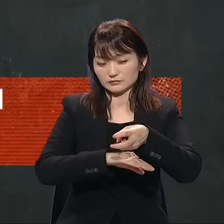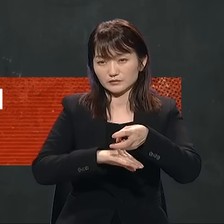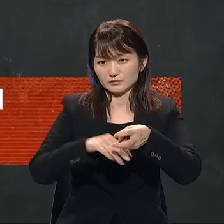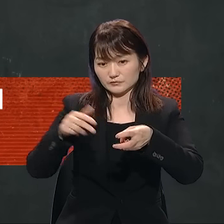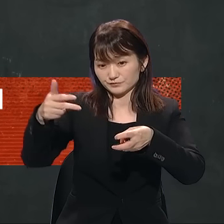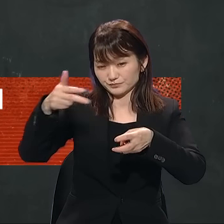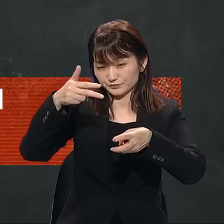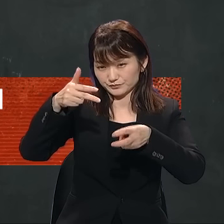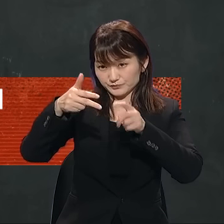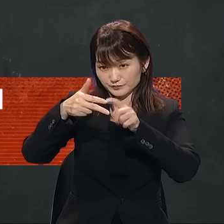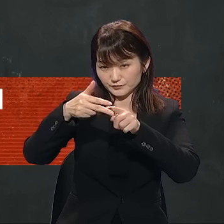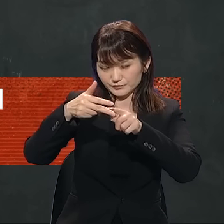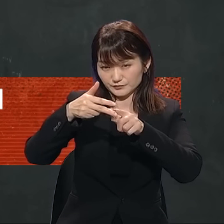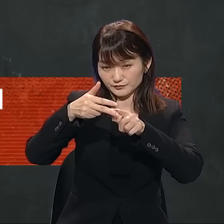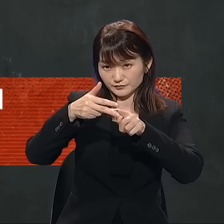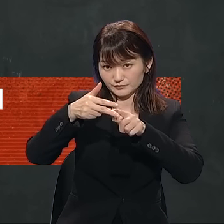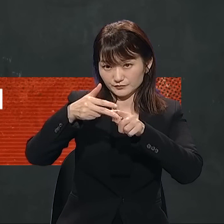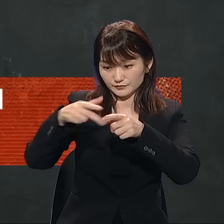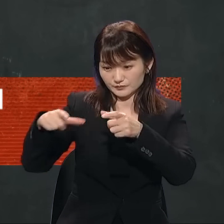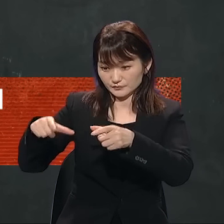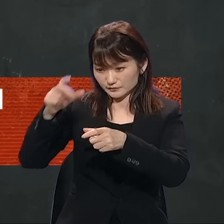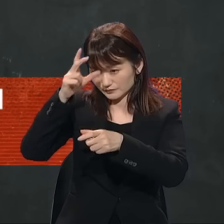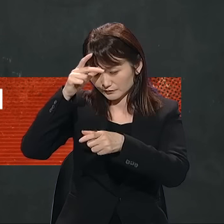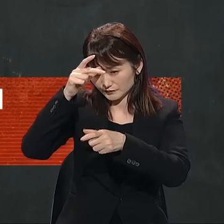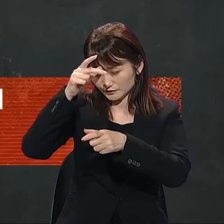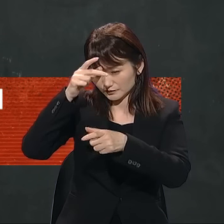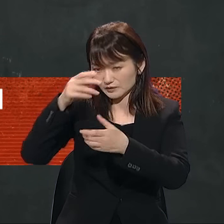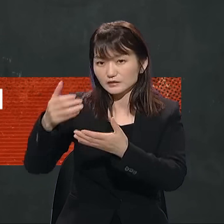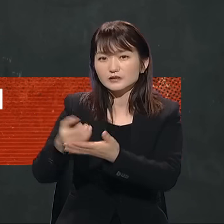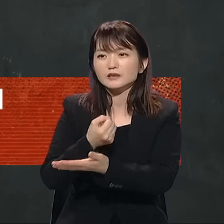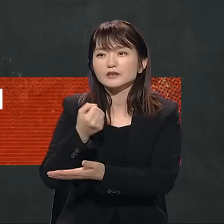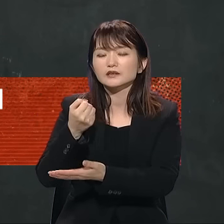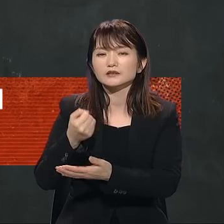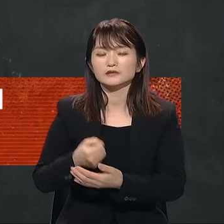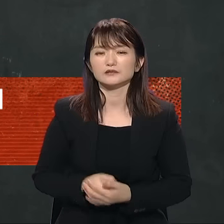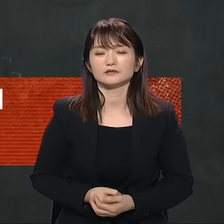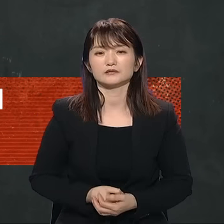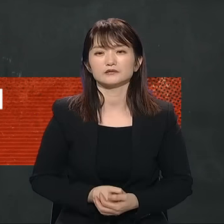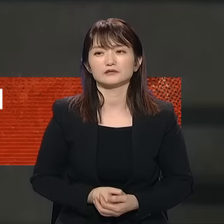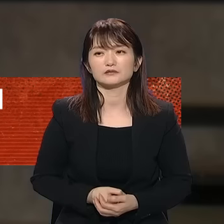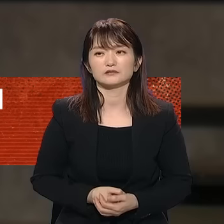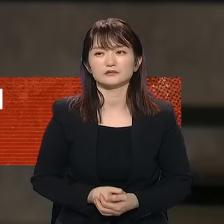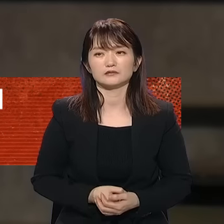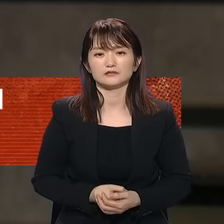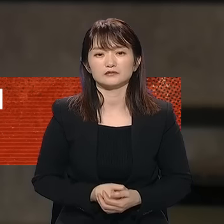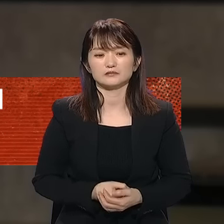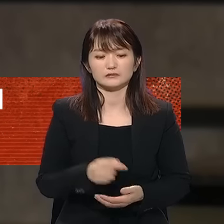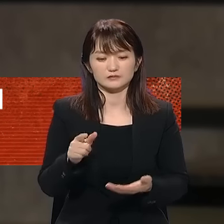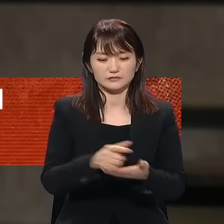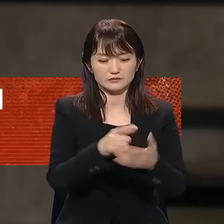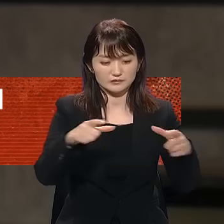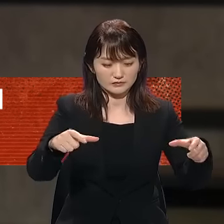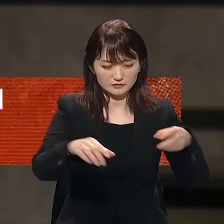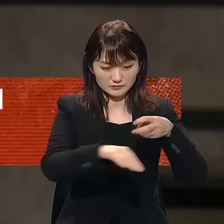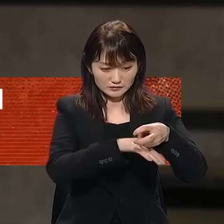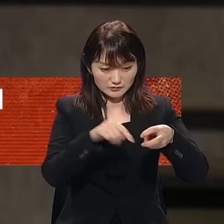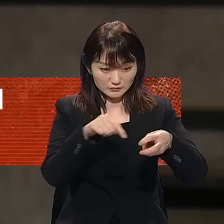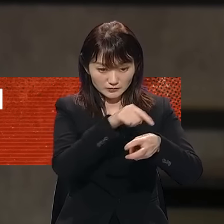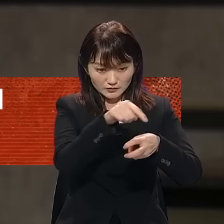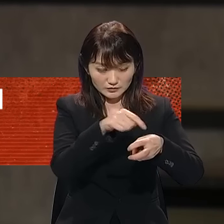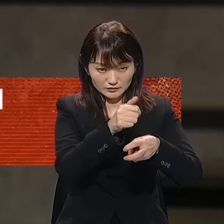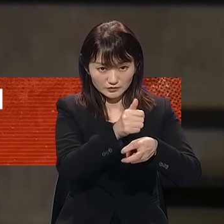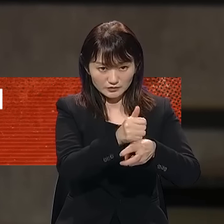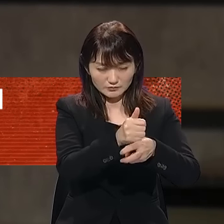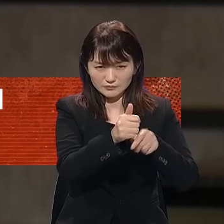CCTV 관할 경찰에서 좀 확보를 해 가지고 잠재적인 그 강서구 시내버스 음란